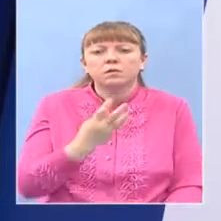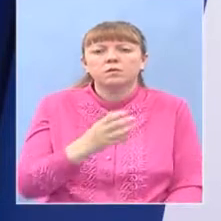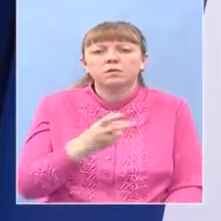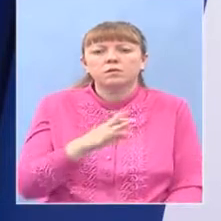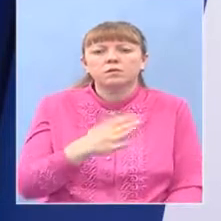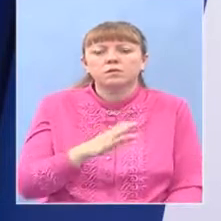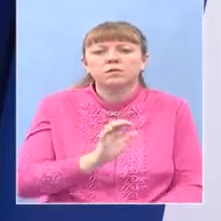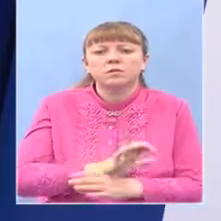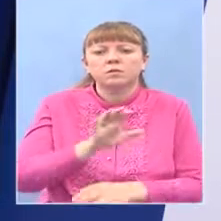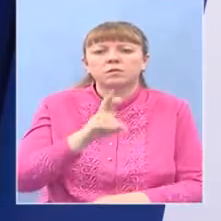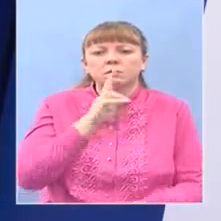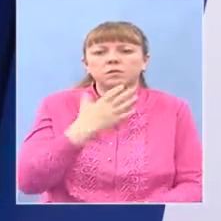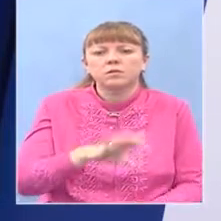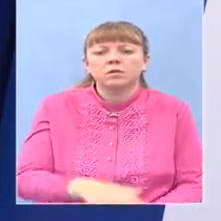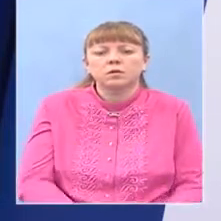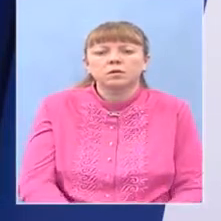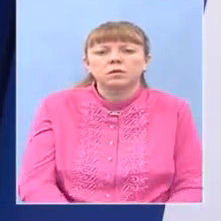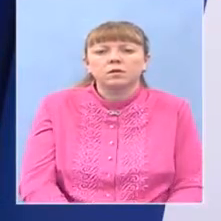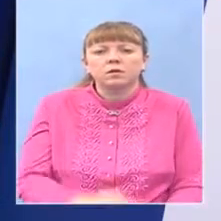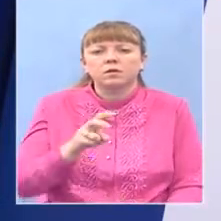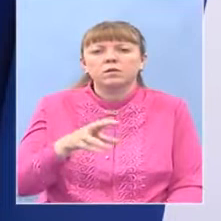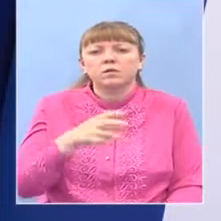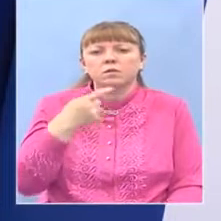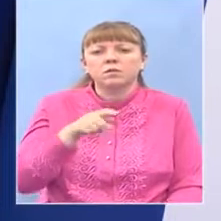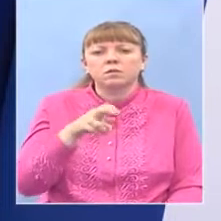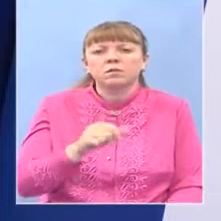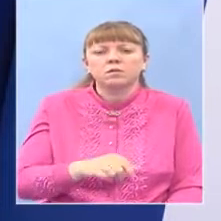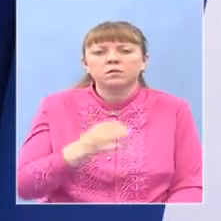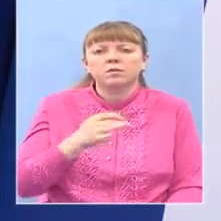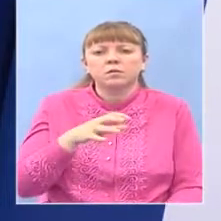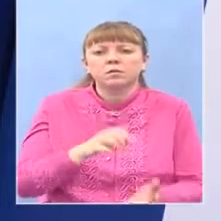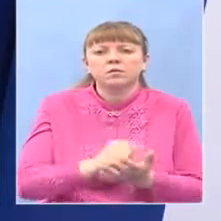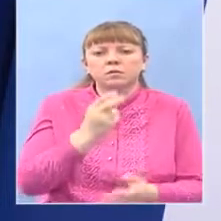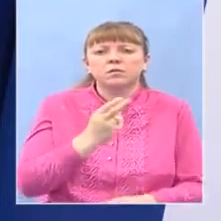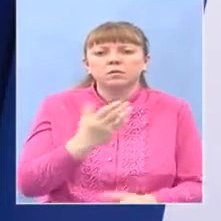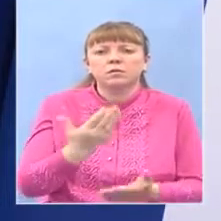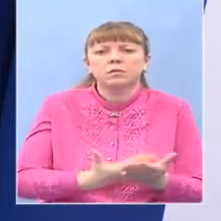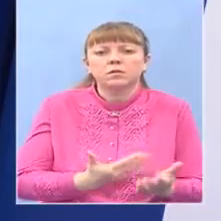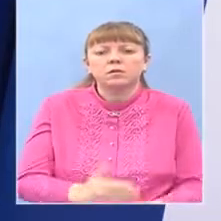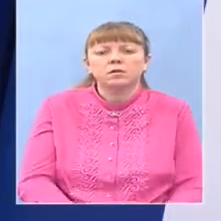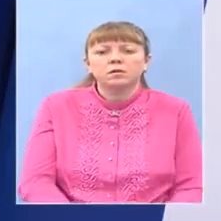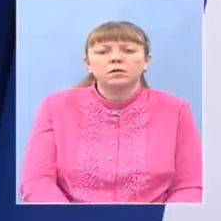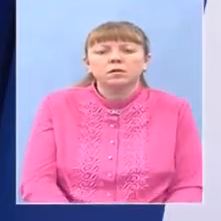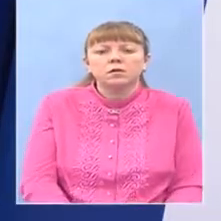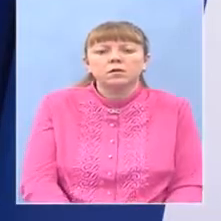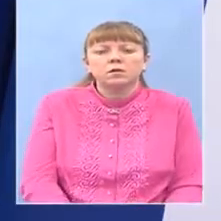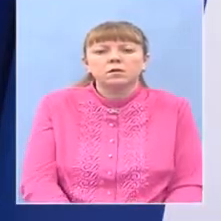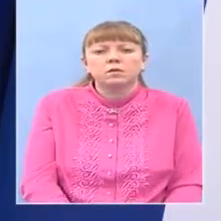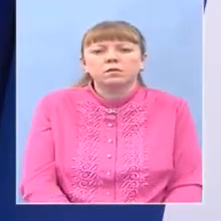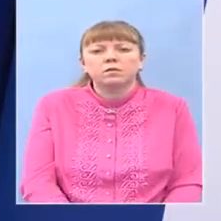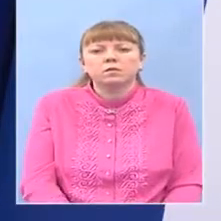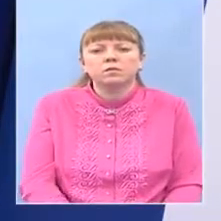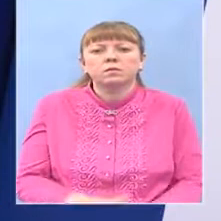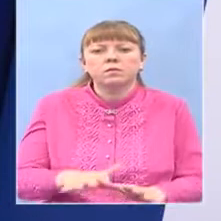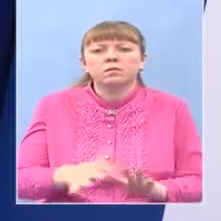ежегодно размещается госсоцзаказ в сельской местности через отдел внутренней политики и отдел занятости социальных программ. Здесь как раз-таки в